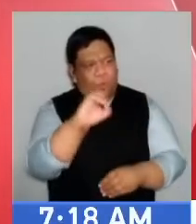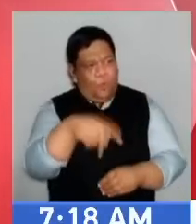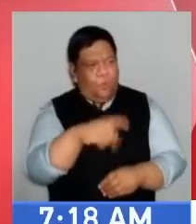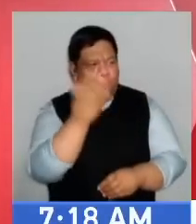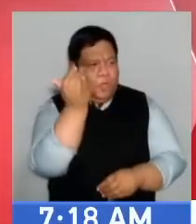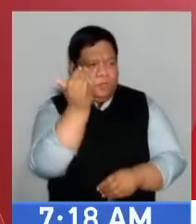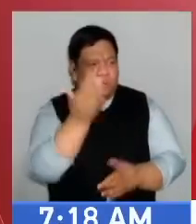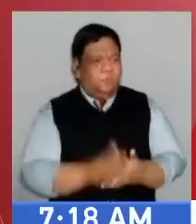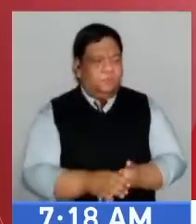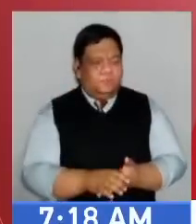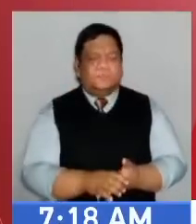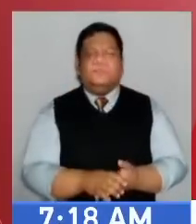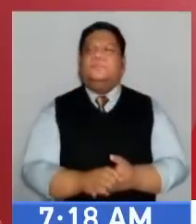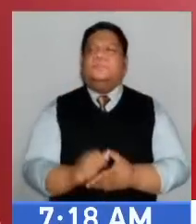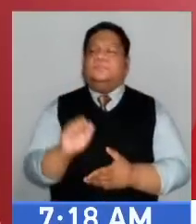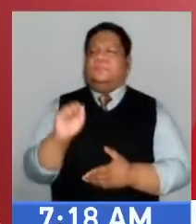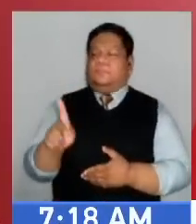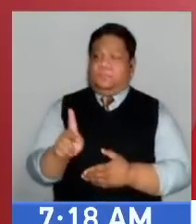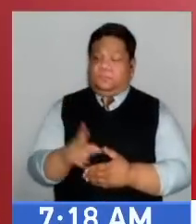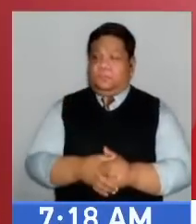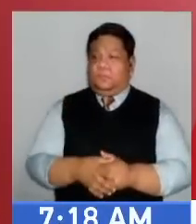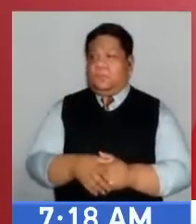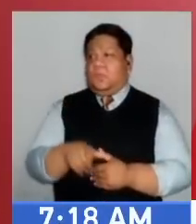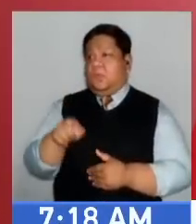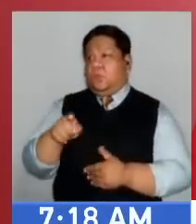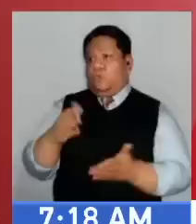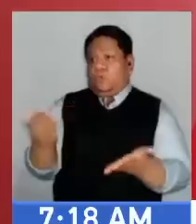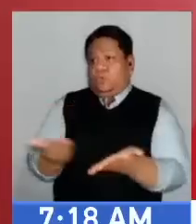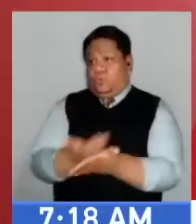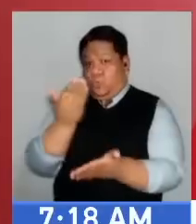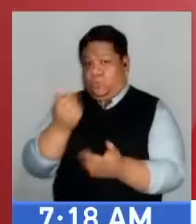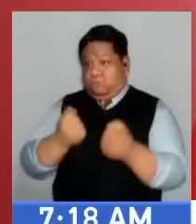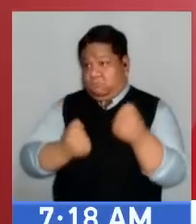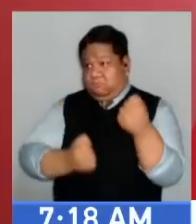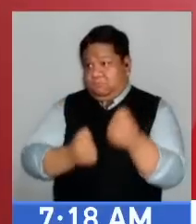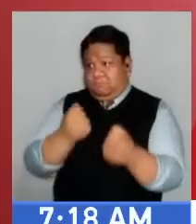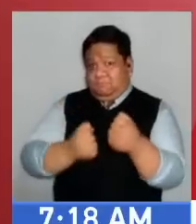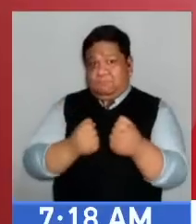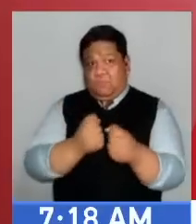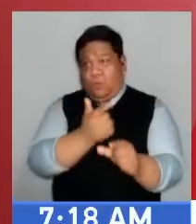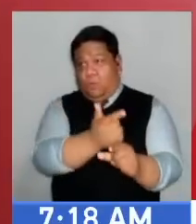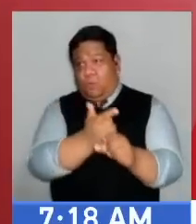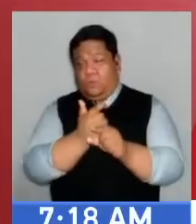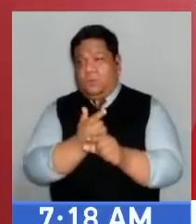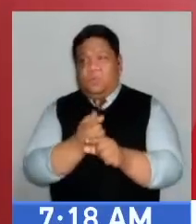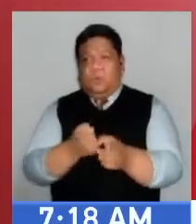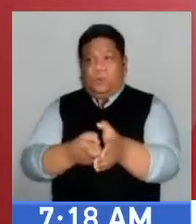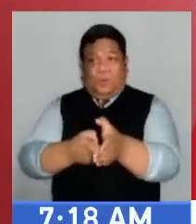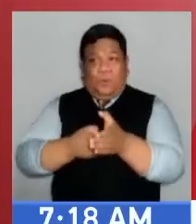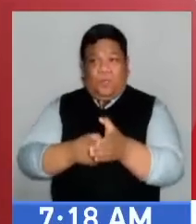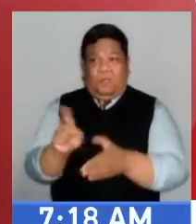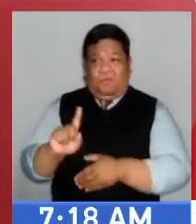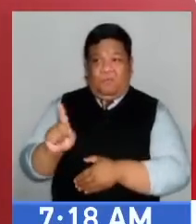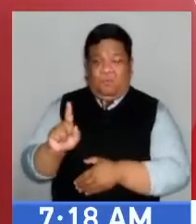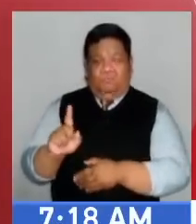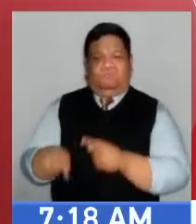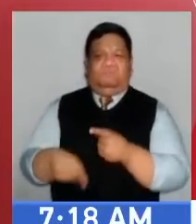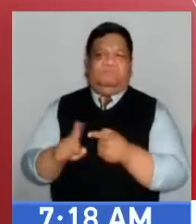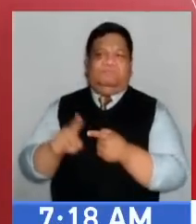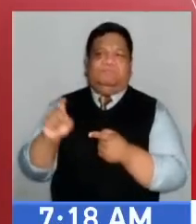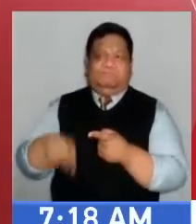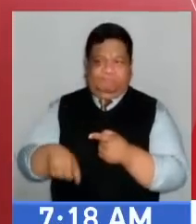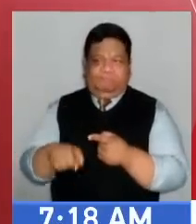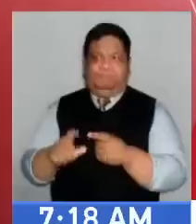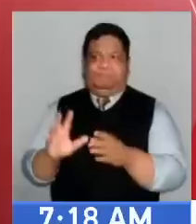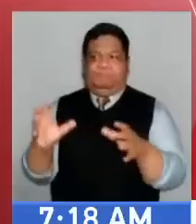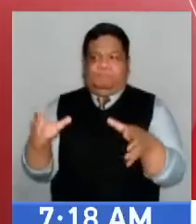pag-loan ng kanilang mga bagong unit, ay isa sa mga requirement po dyan ay kailangan po ay kooperatiba o kaya